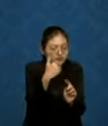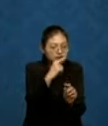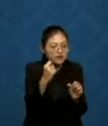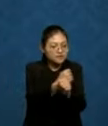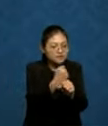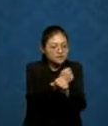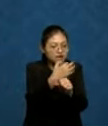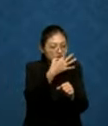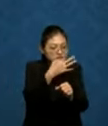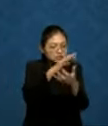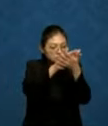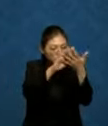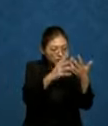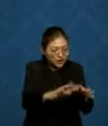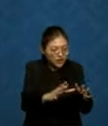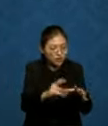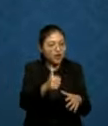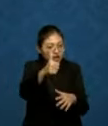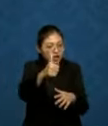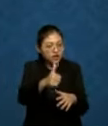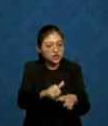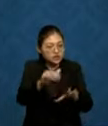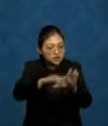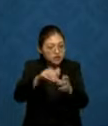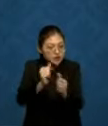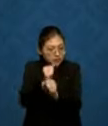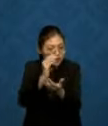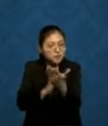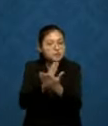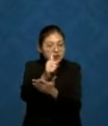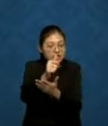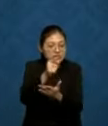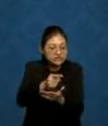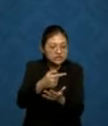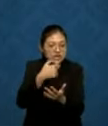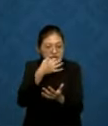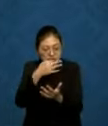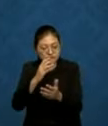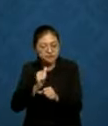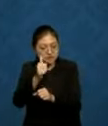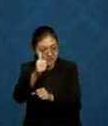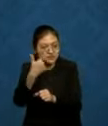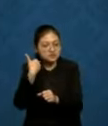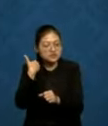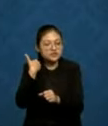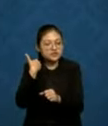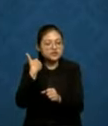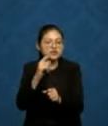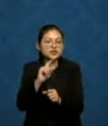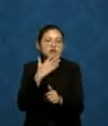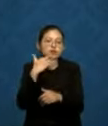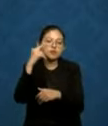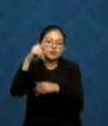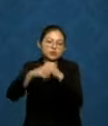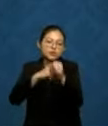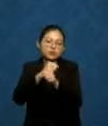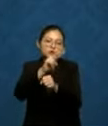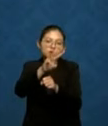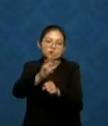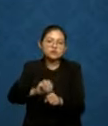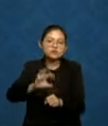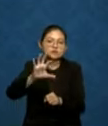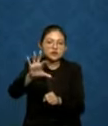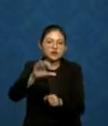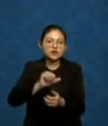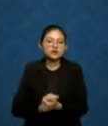ไปแล้วเนี่ยเป็นยังไงบ้างครับได้งานทำเพิ่มขึ้นมยเพราะหากว่าเรากลับมาดูสถิติแรงงานในปี 2565นะครับล้อกับ